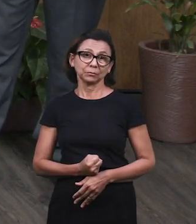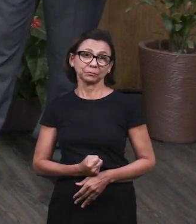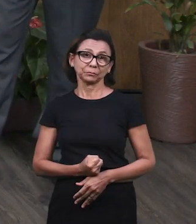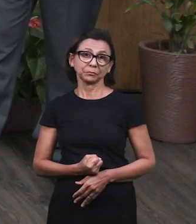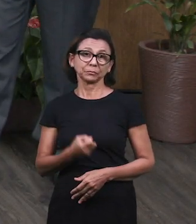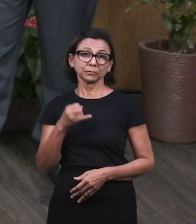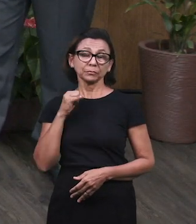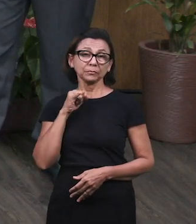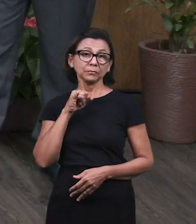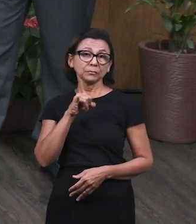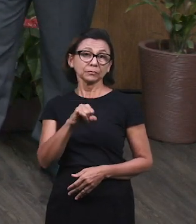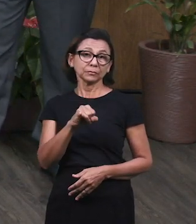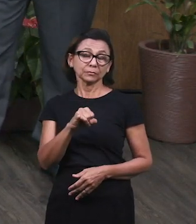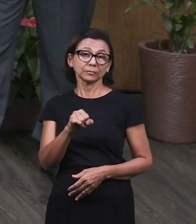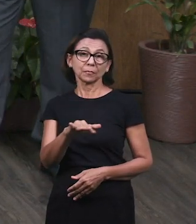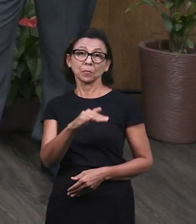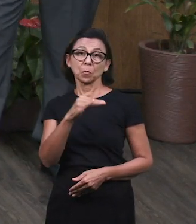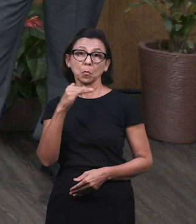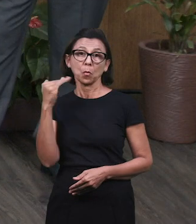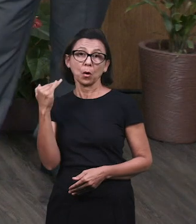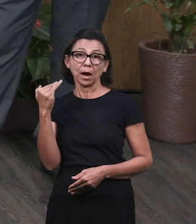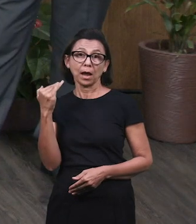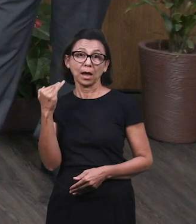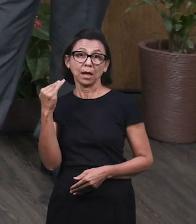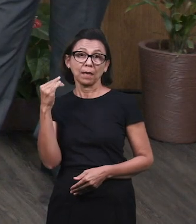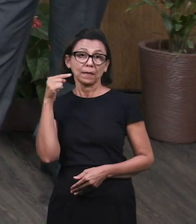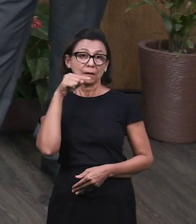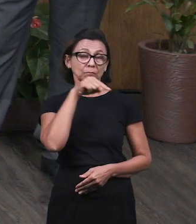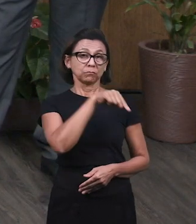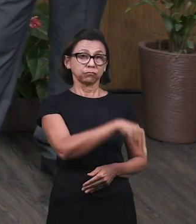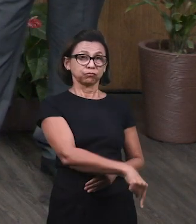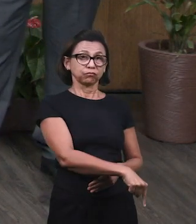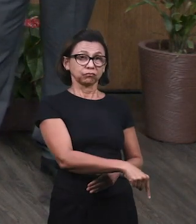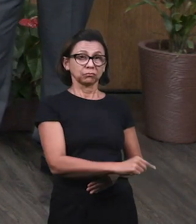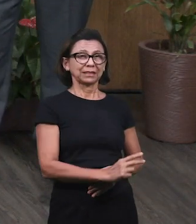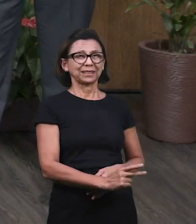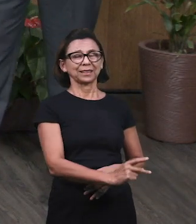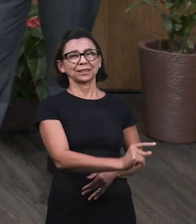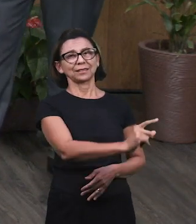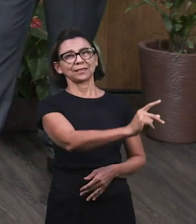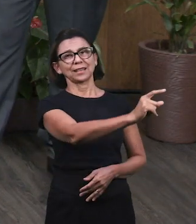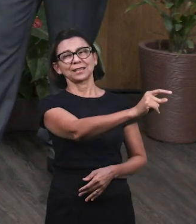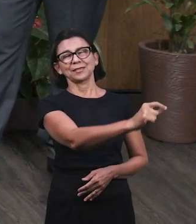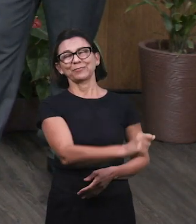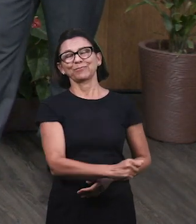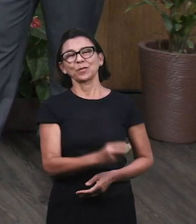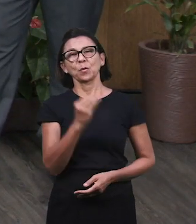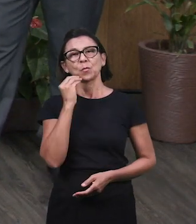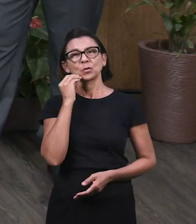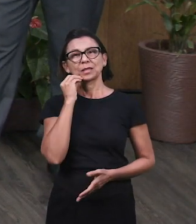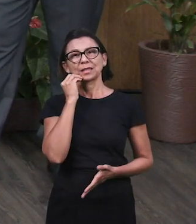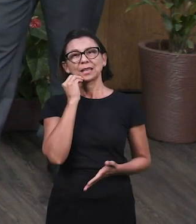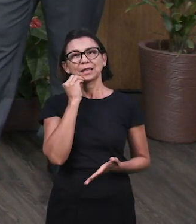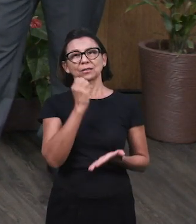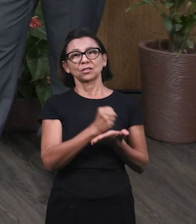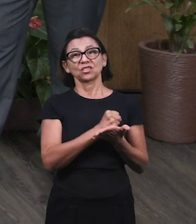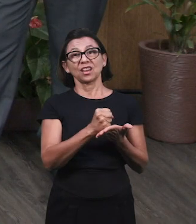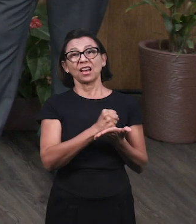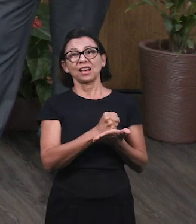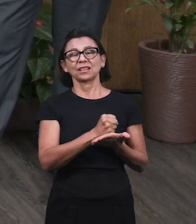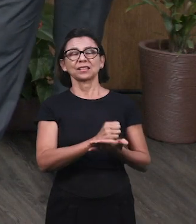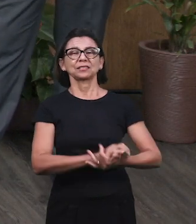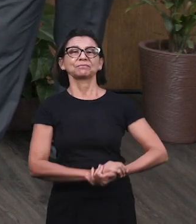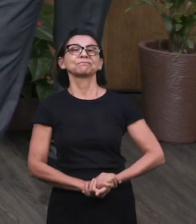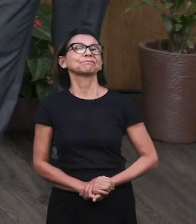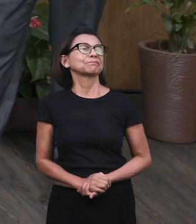toujours. Il n'aura plus une autre opportunité. Il n'existera pas une autre